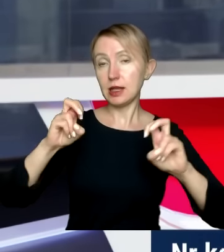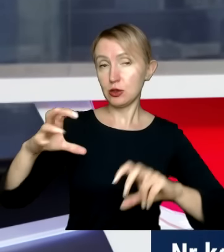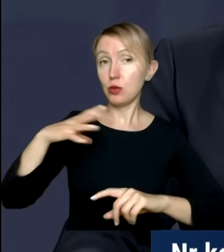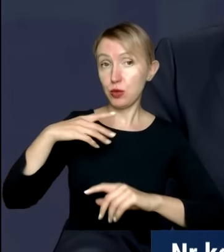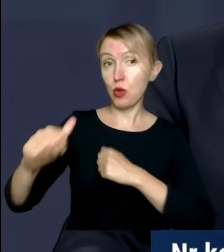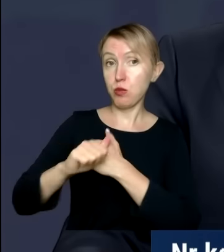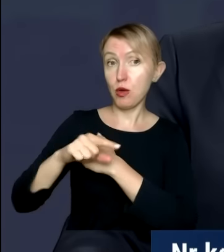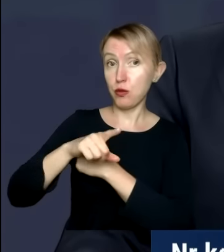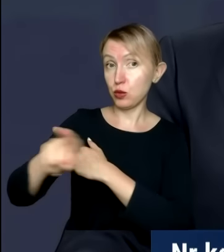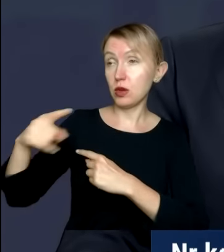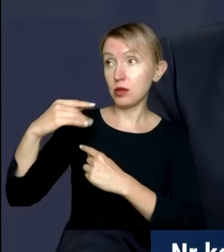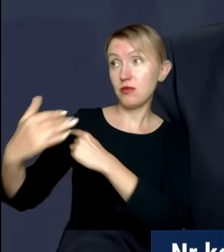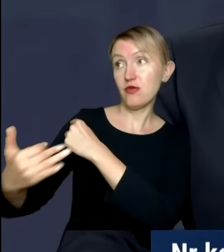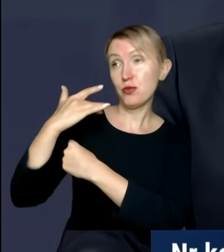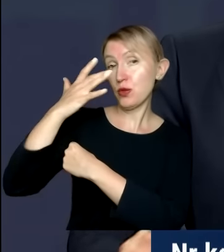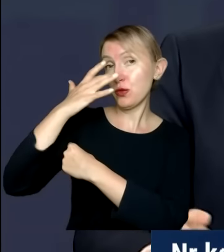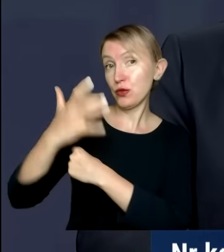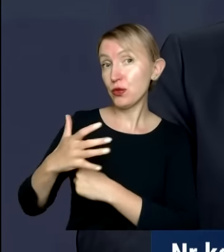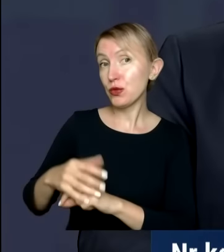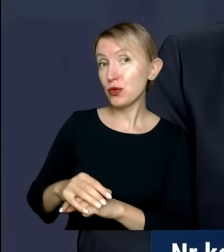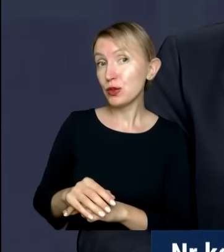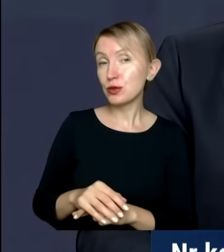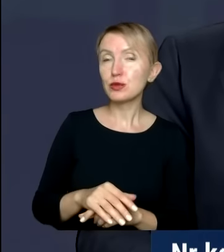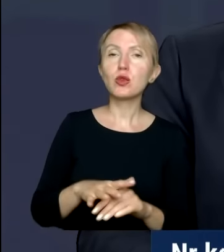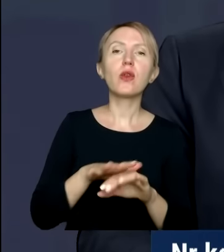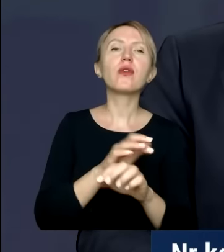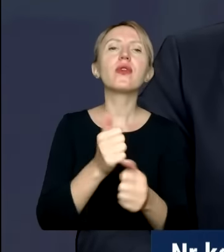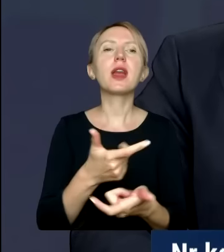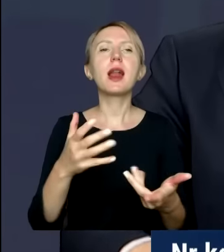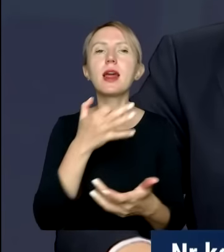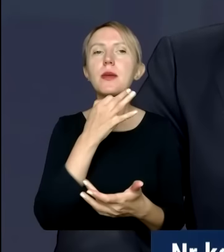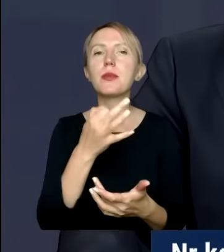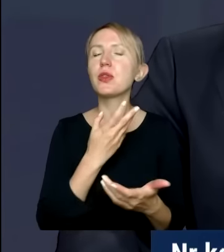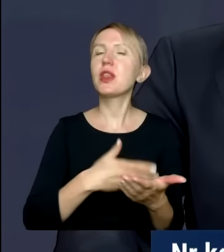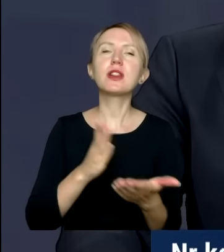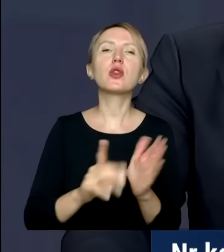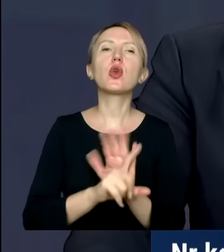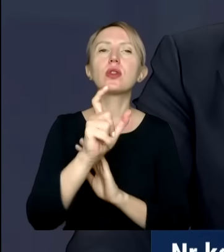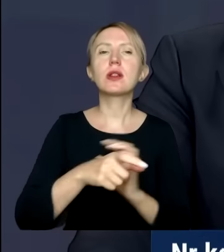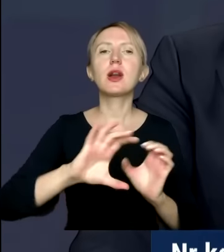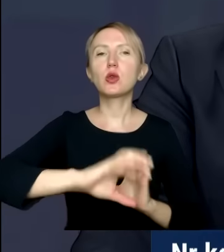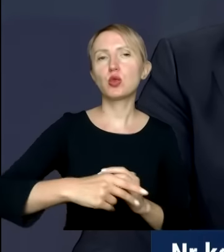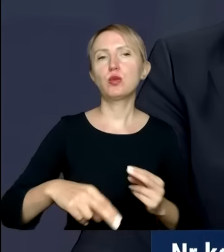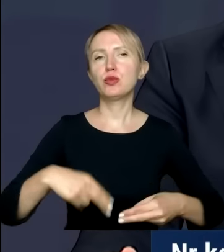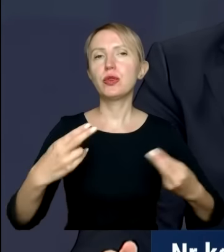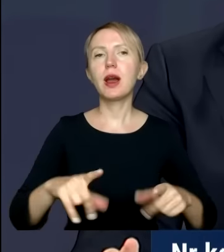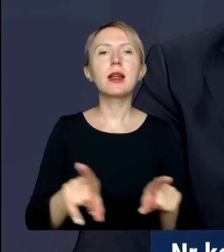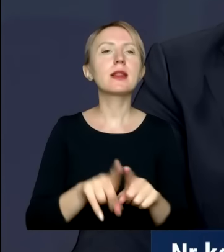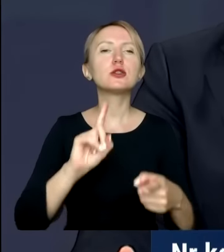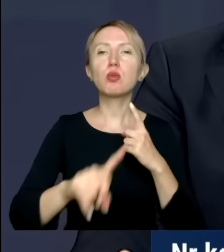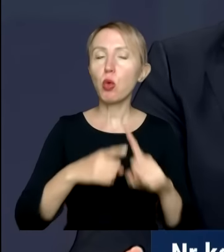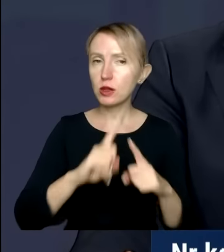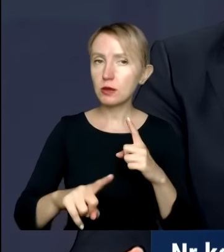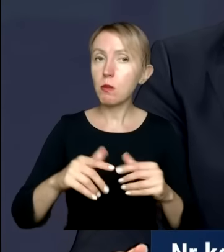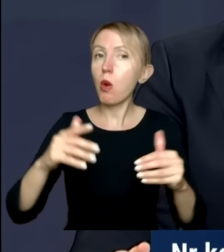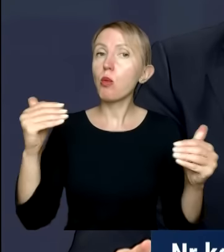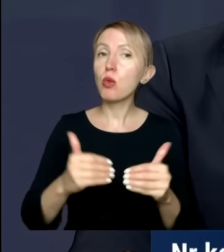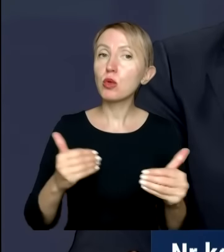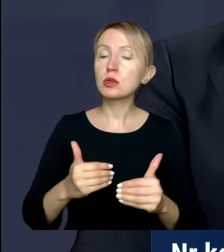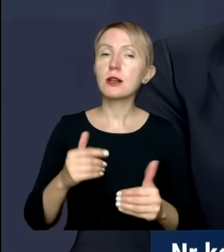cały szereg pytań które należałoby zadać nie tylko do środowiska dziennikarskiego ale również do środowiska politycznego bo być może jest